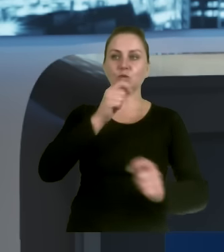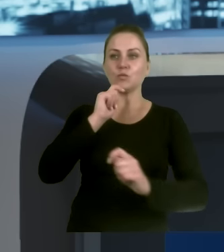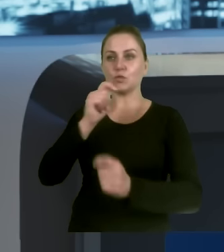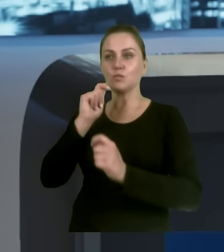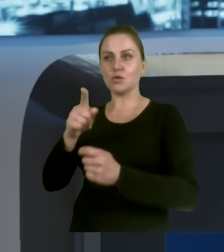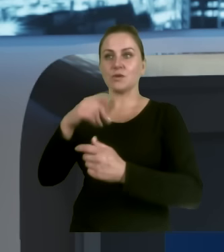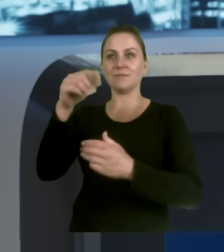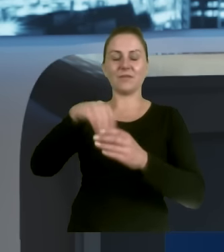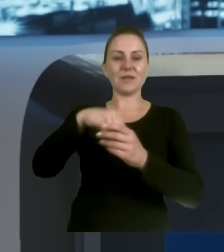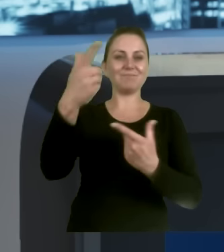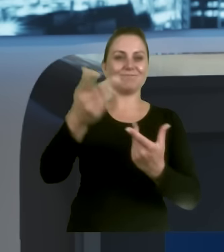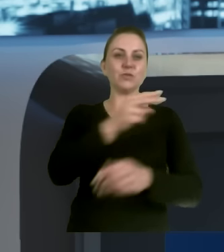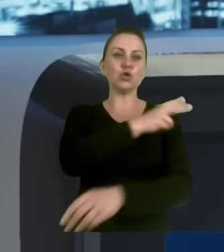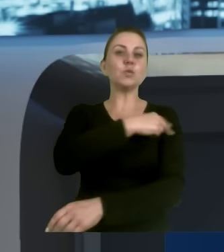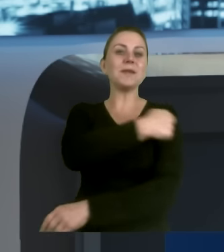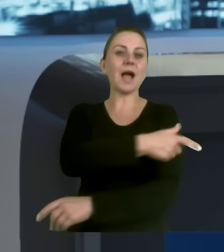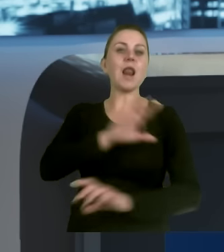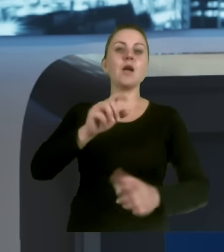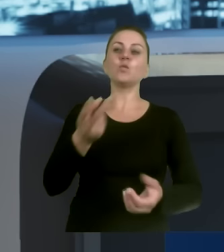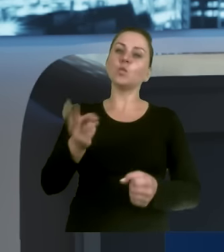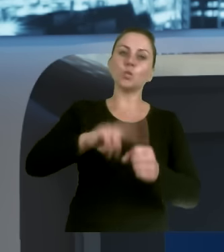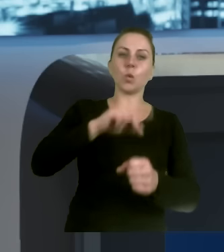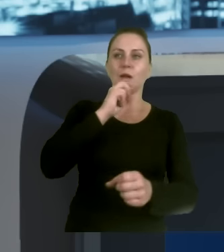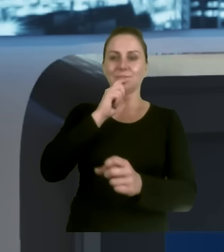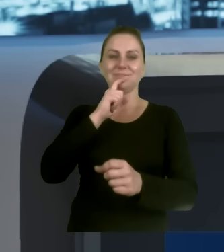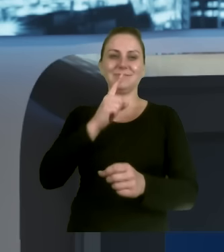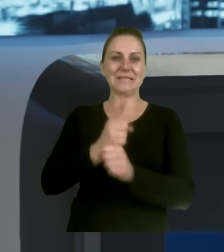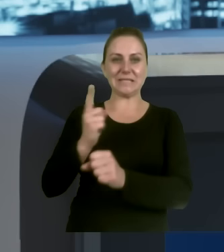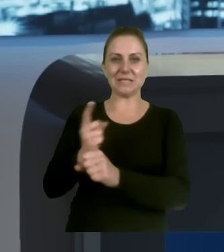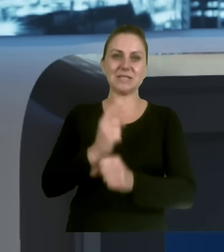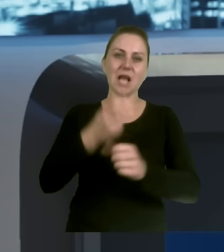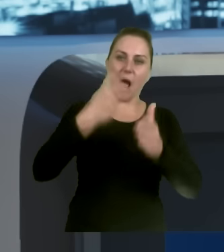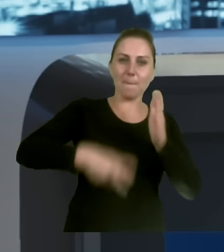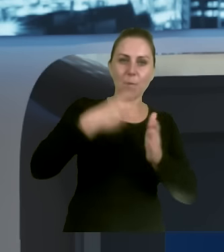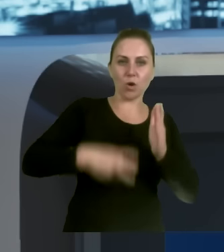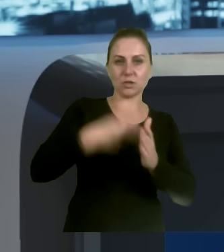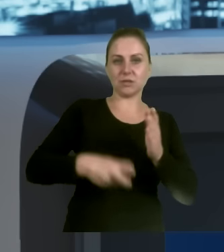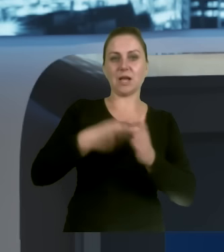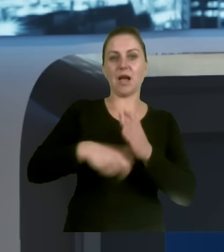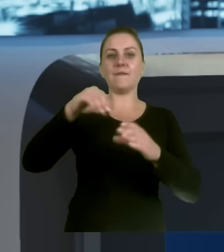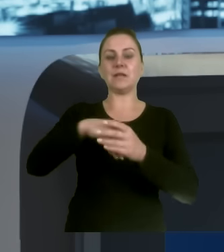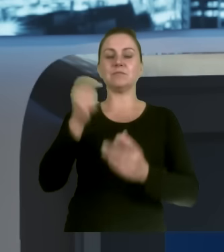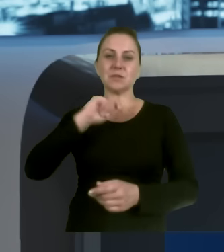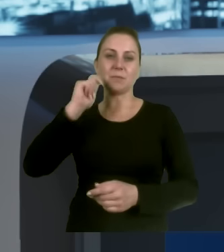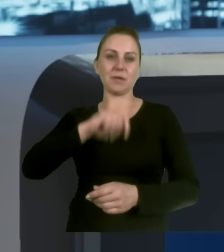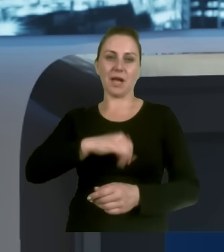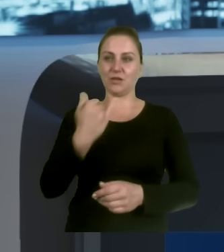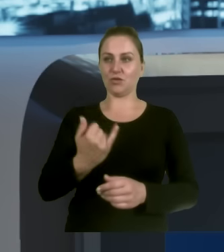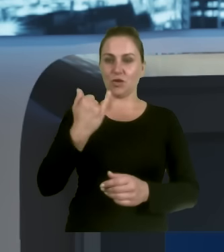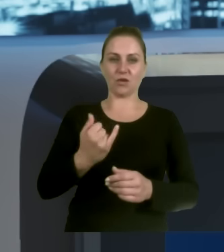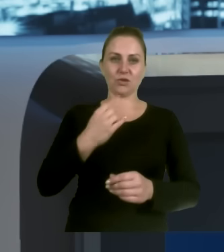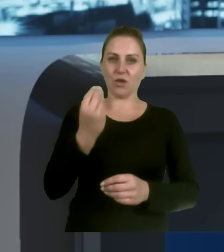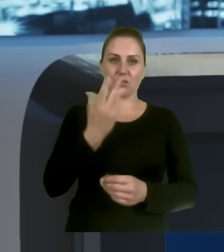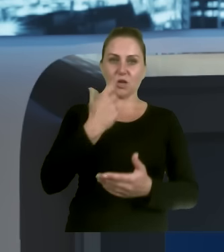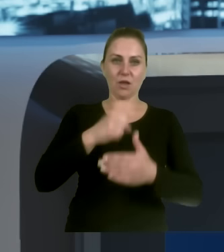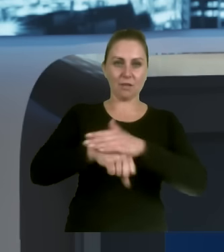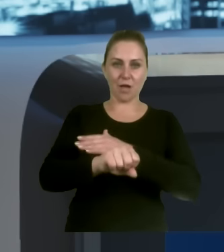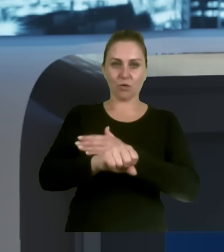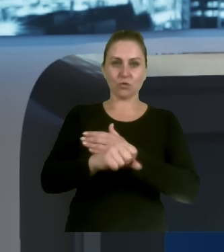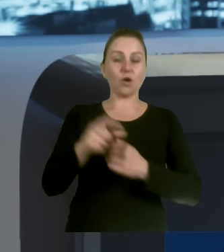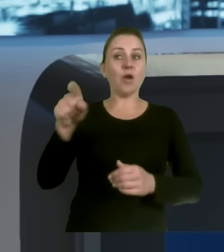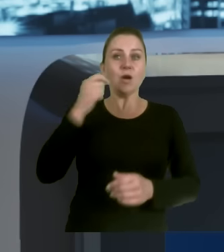które zdecydują się na aborcję, czyli na zabijanie dzieci jeszcze nienarodzonych. Leszczyna nie będzie brała pod uwagę szpitali, w